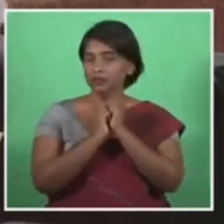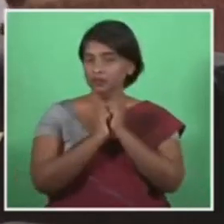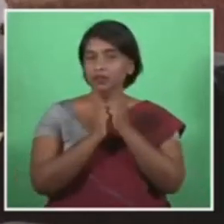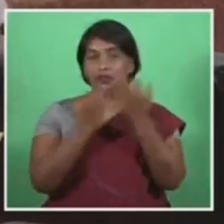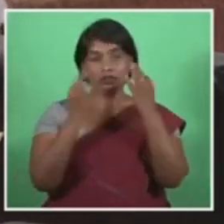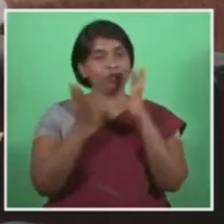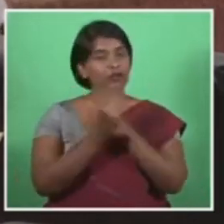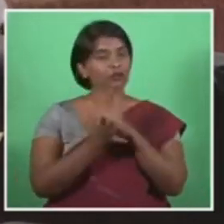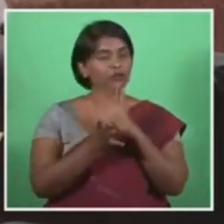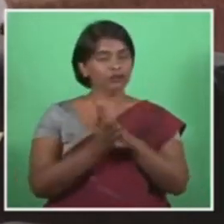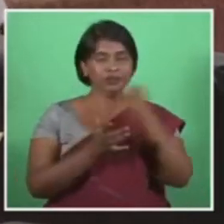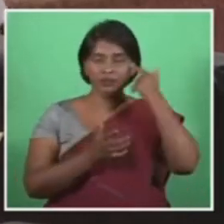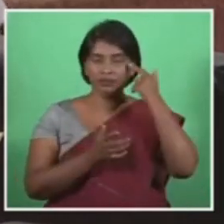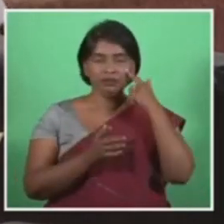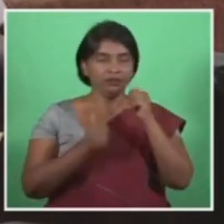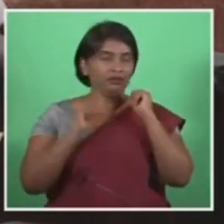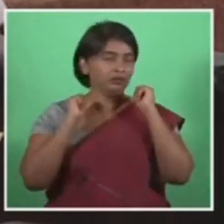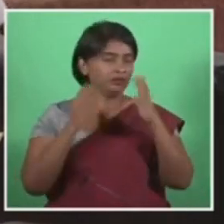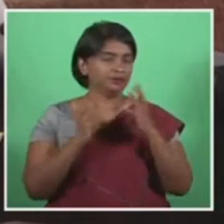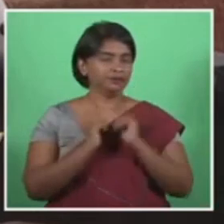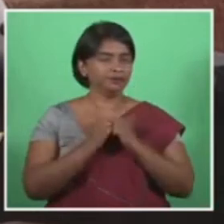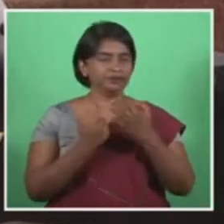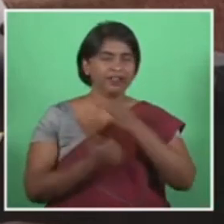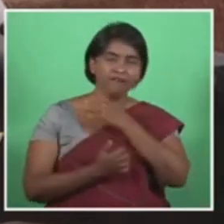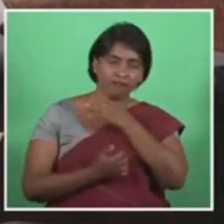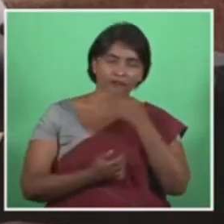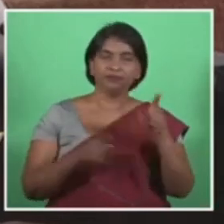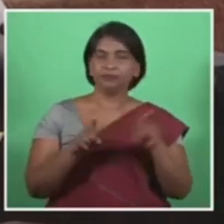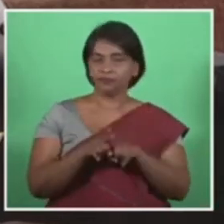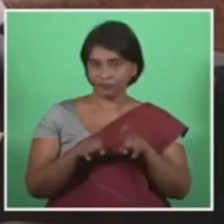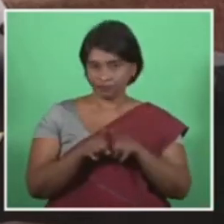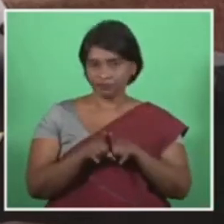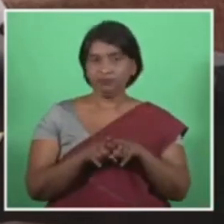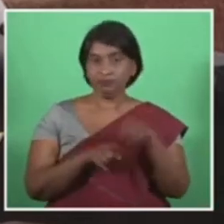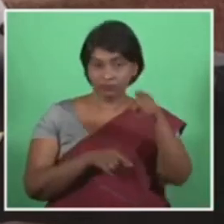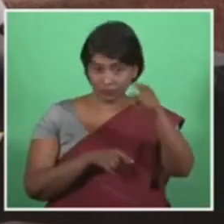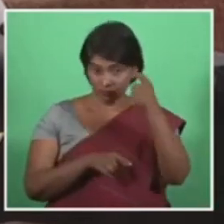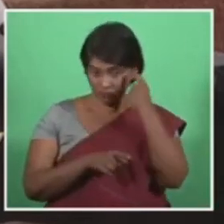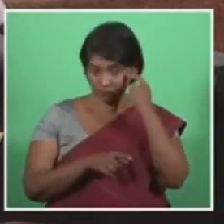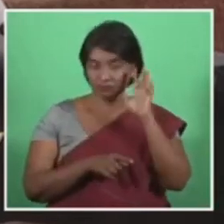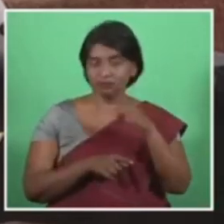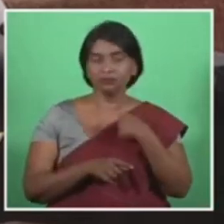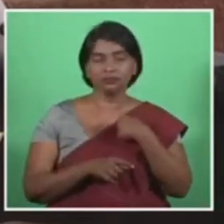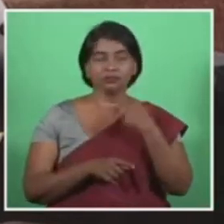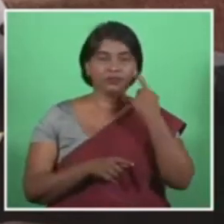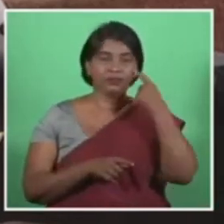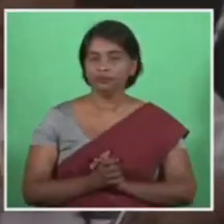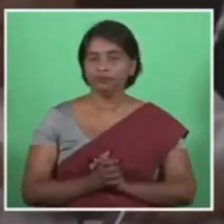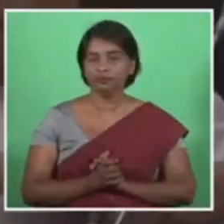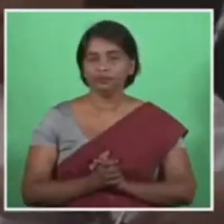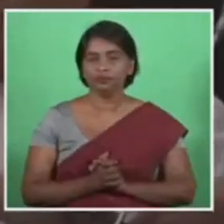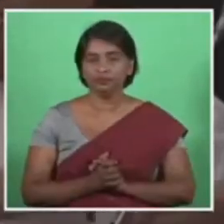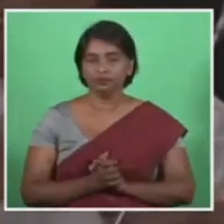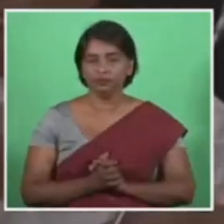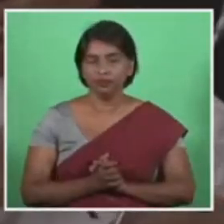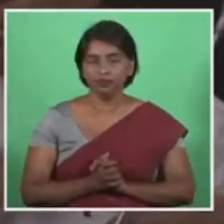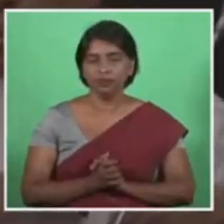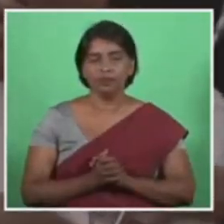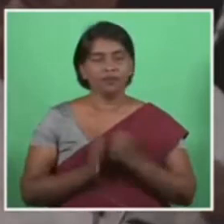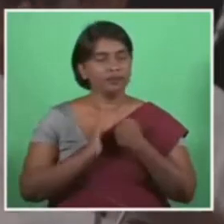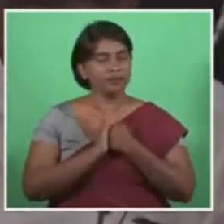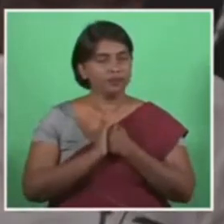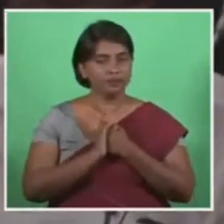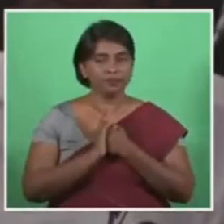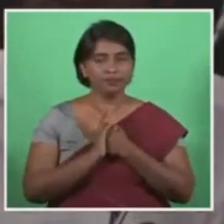නිදහස් උත්සව සැමරීම අර්ථ විරහිත විහිළුවට ලක් වෙන කටයුත්තක් බව ඔබතුමා දන්නවා ඇතයි කියලා මා විශ්වාස කරනවා බොහොම ස්තුතියි පූජ්‍ය